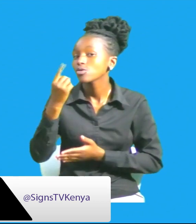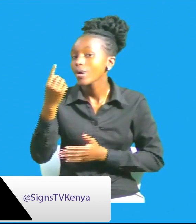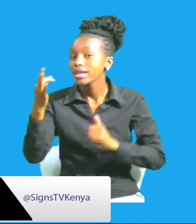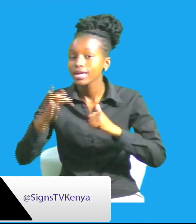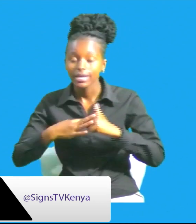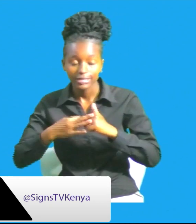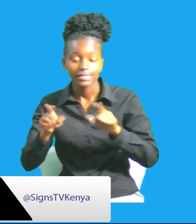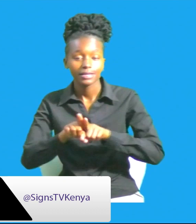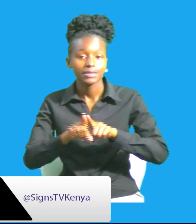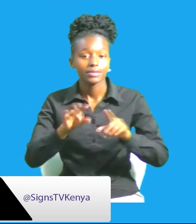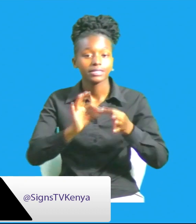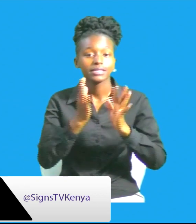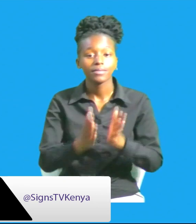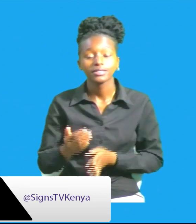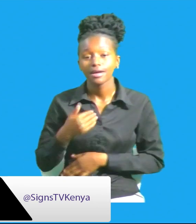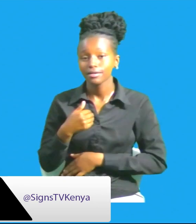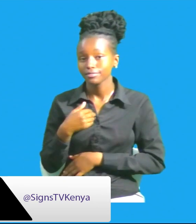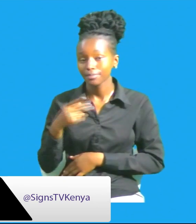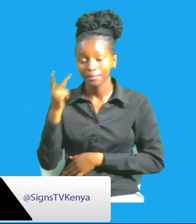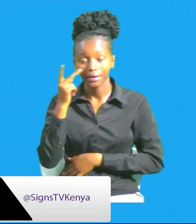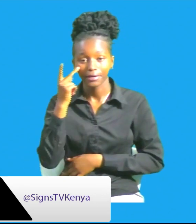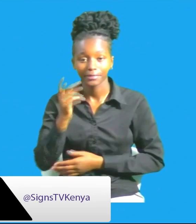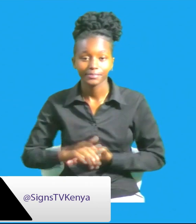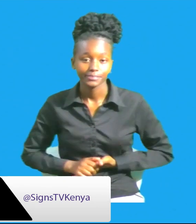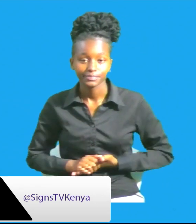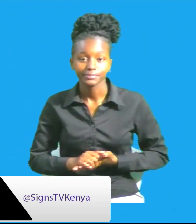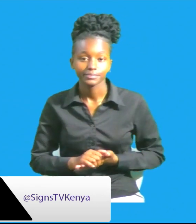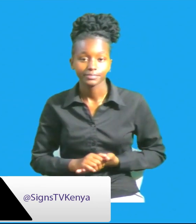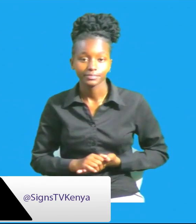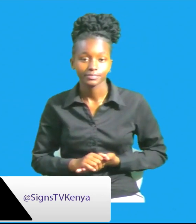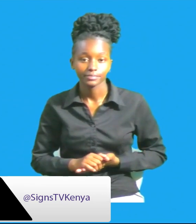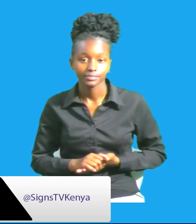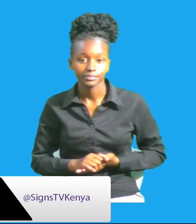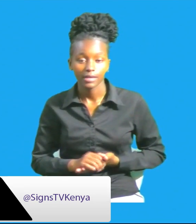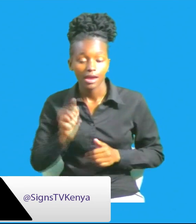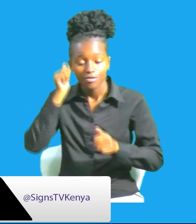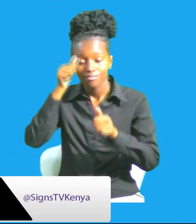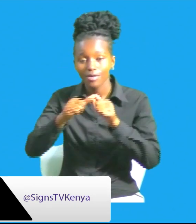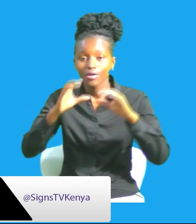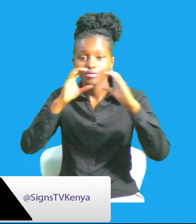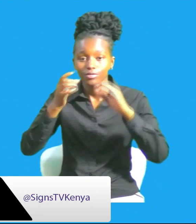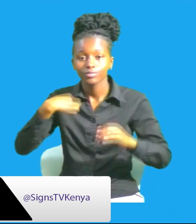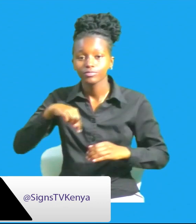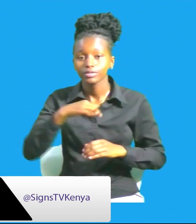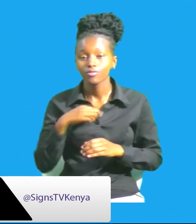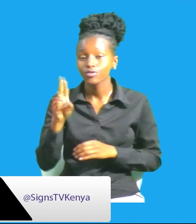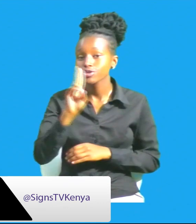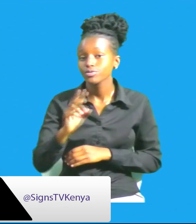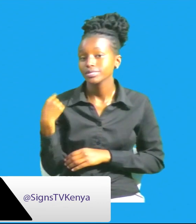language interpreter hapa hivi ni KK ama Candy K. Na makumbuka unaweza wasiliana na sisi kutumia